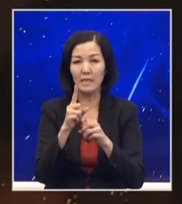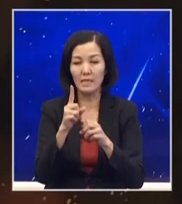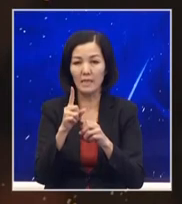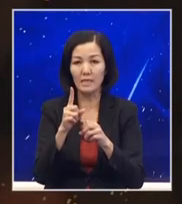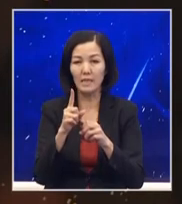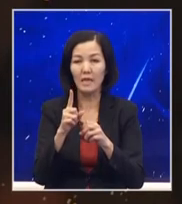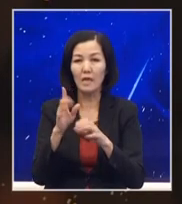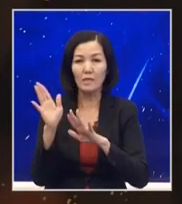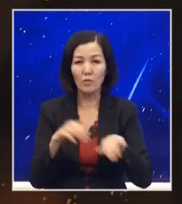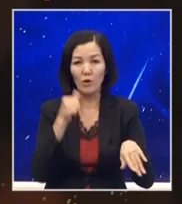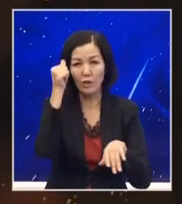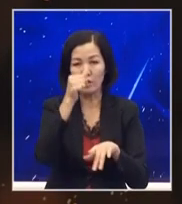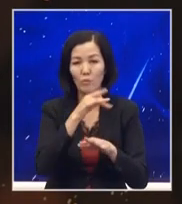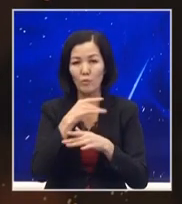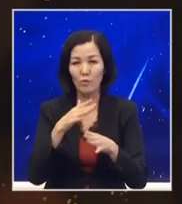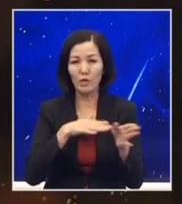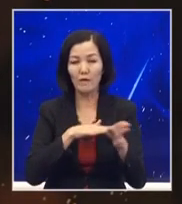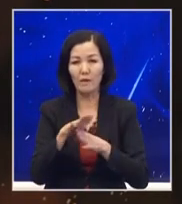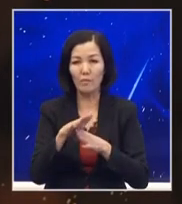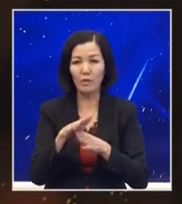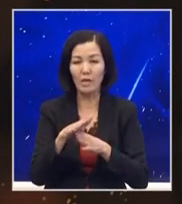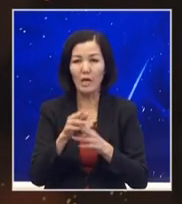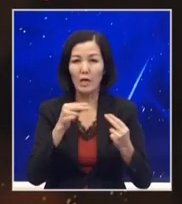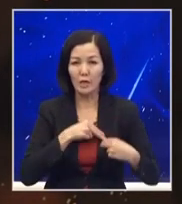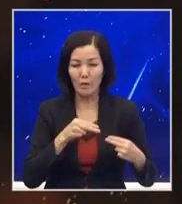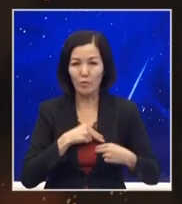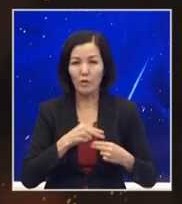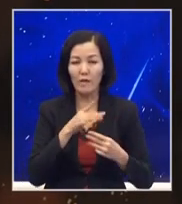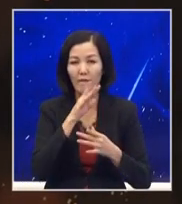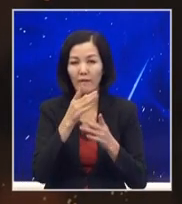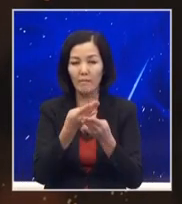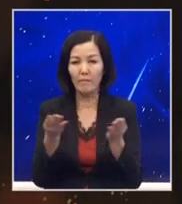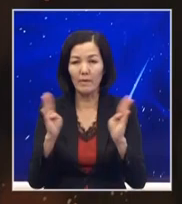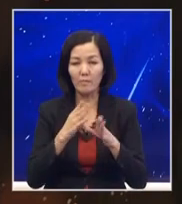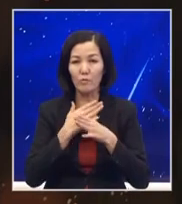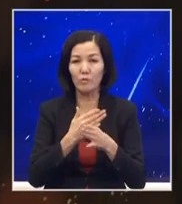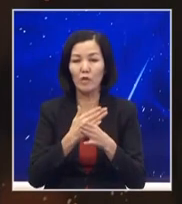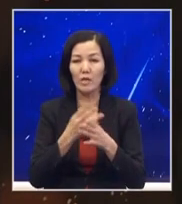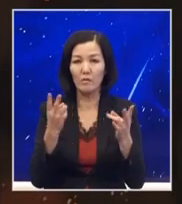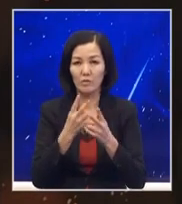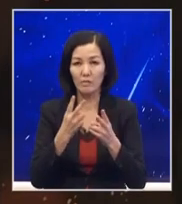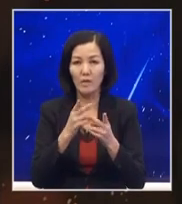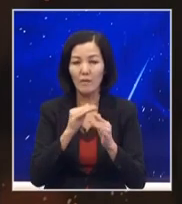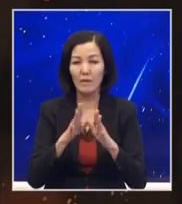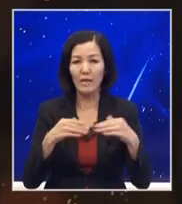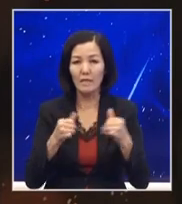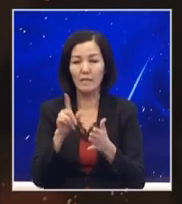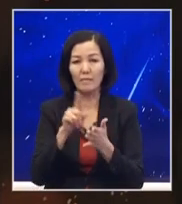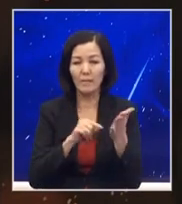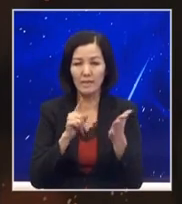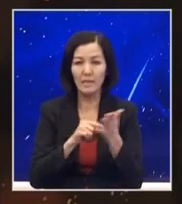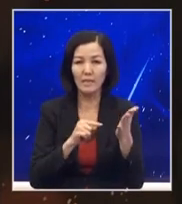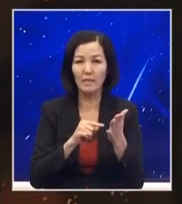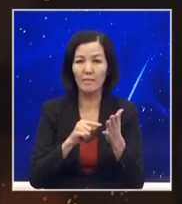За уходящий год мы сделали многое. Наши бойцы работали во время пандемии, помогали нуждающимся, многодетным, пенсионерам и